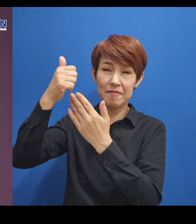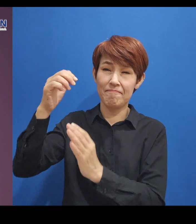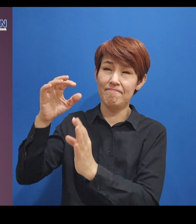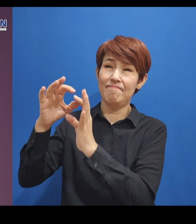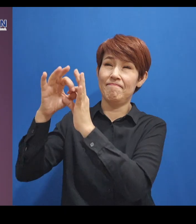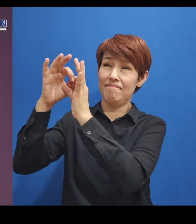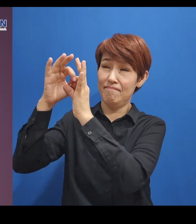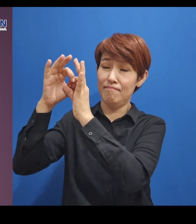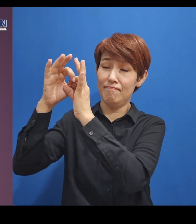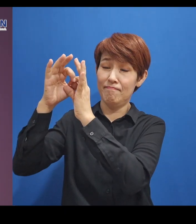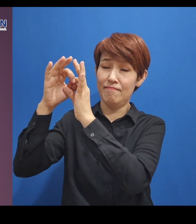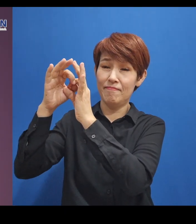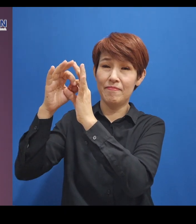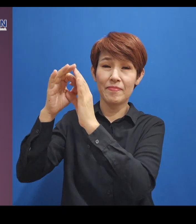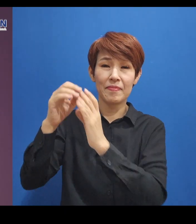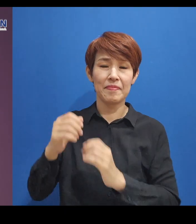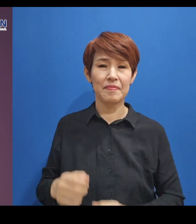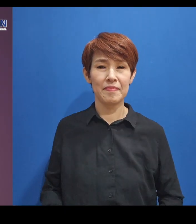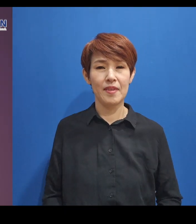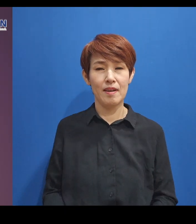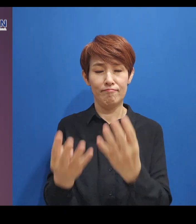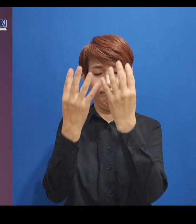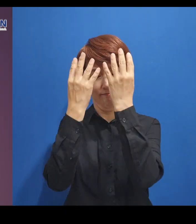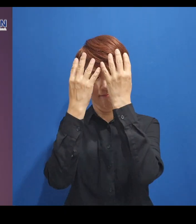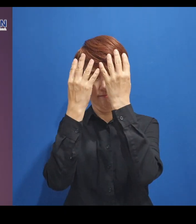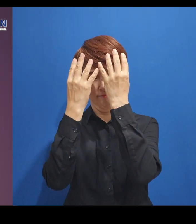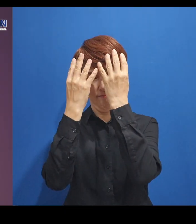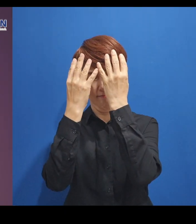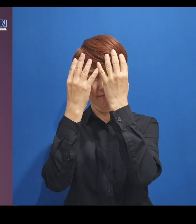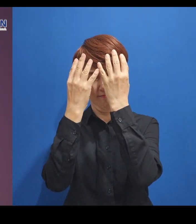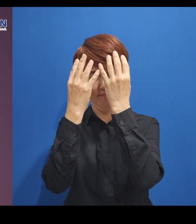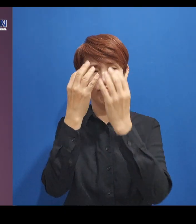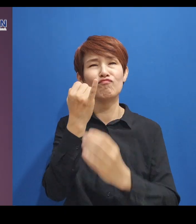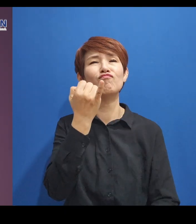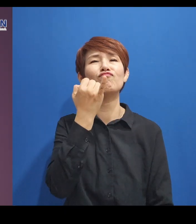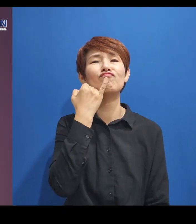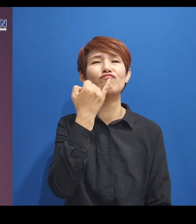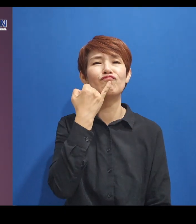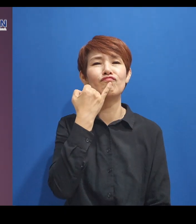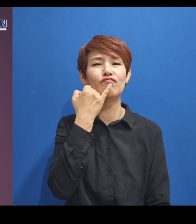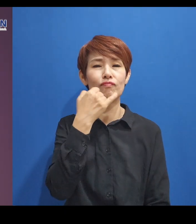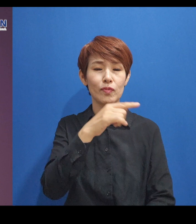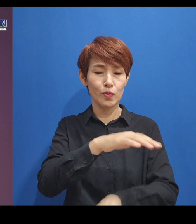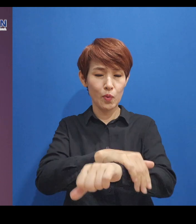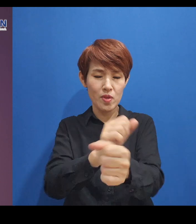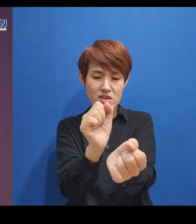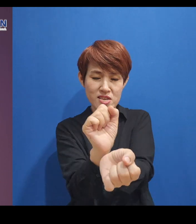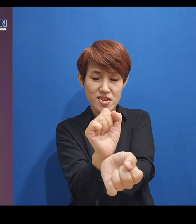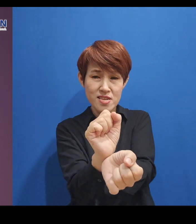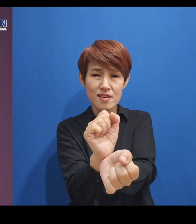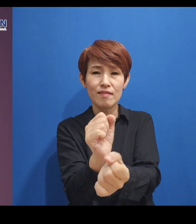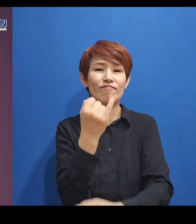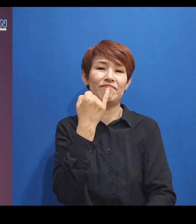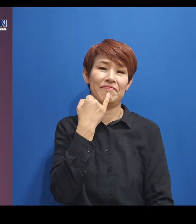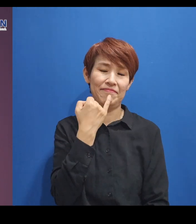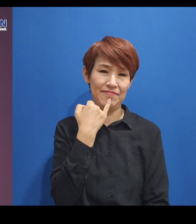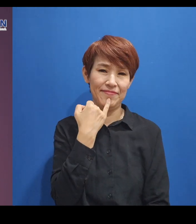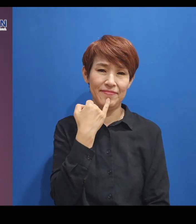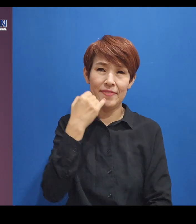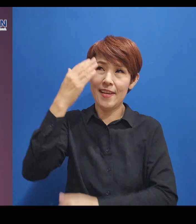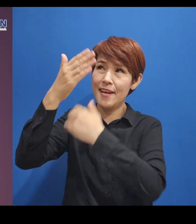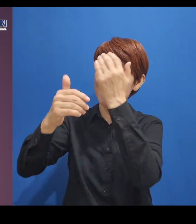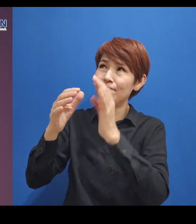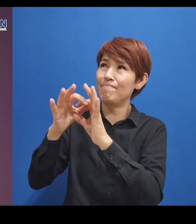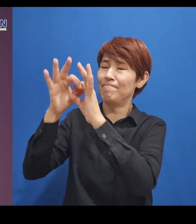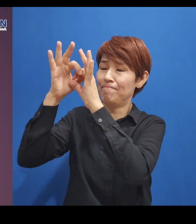감옥에 갇혀도 그의 손발이 결박되어도 그는 대주제께 묶였기 때문에